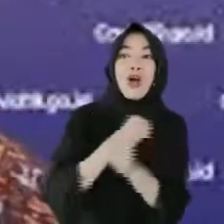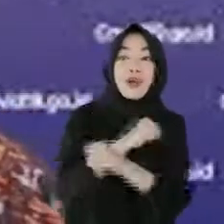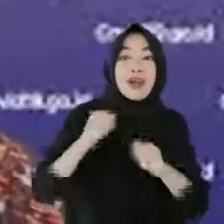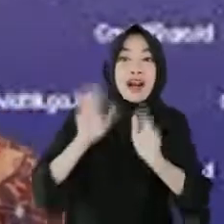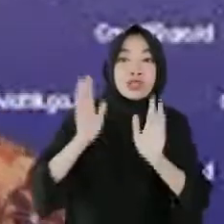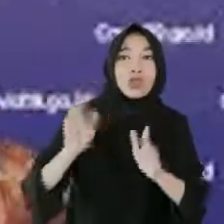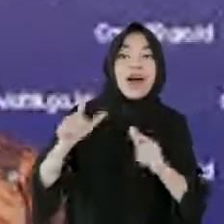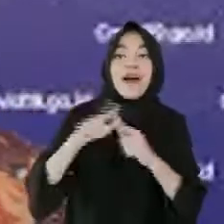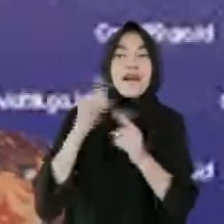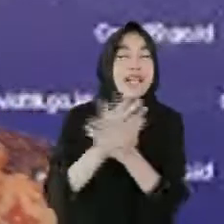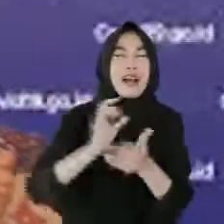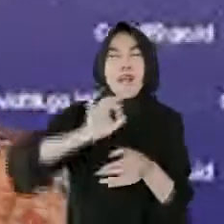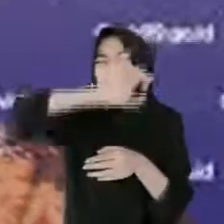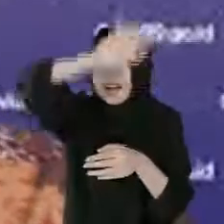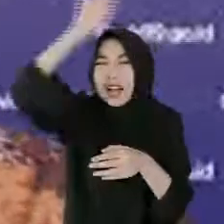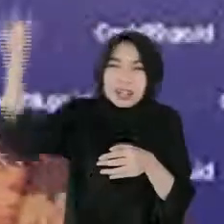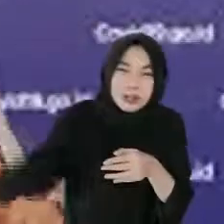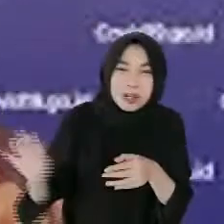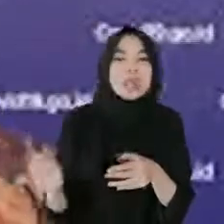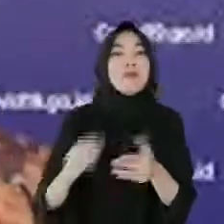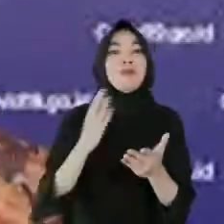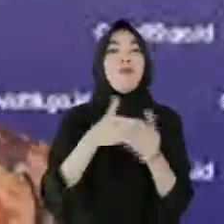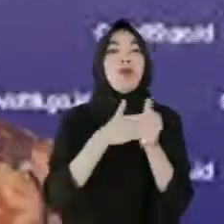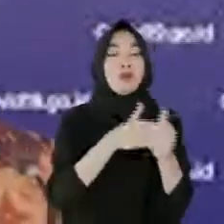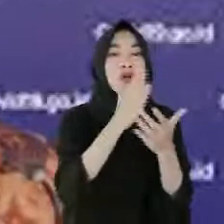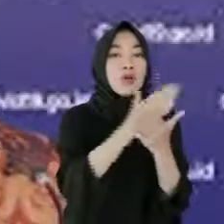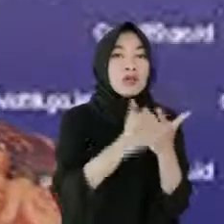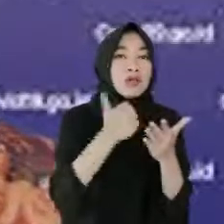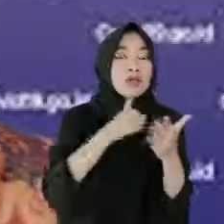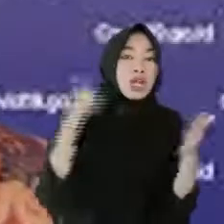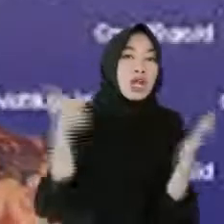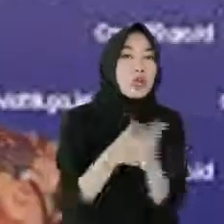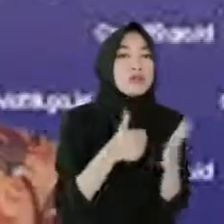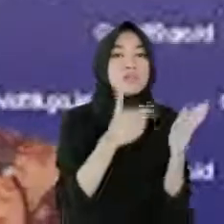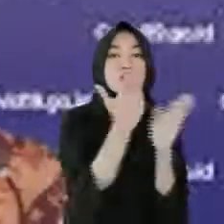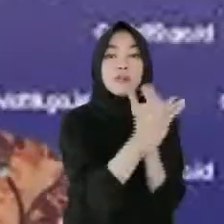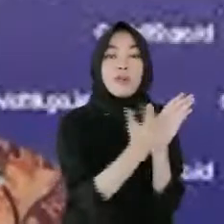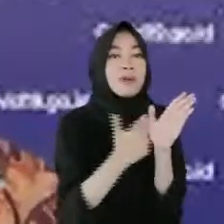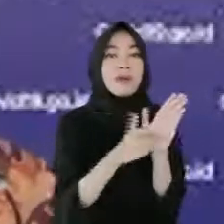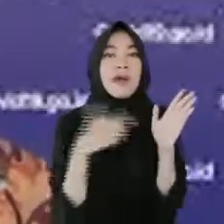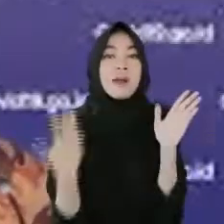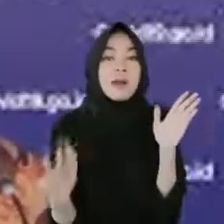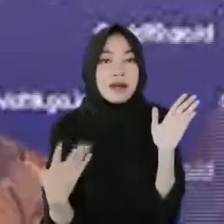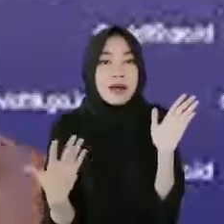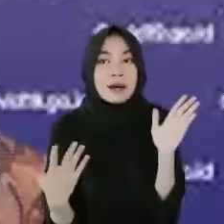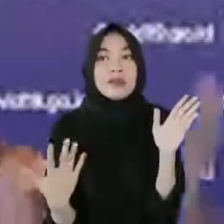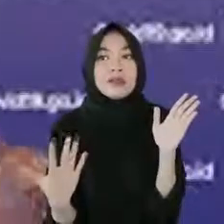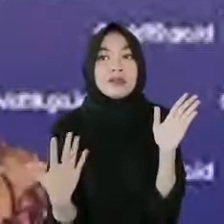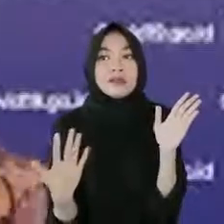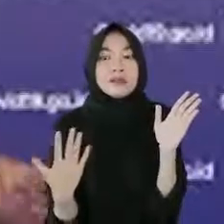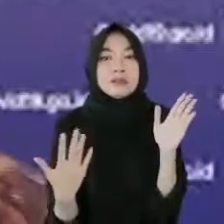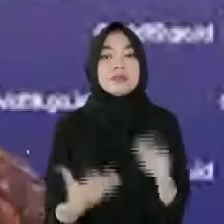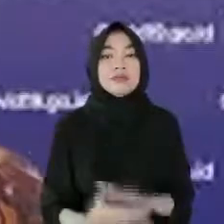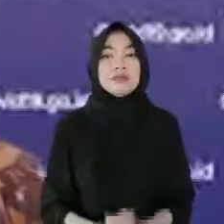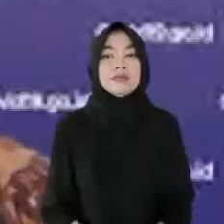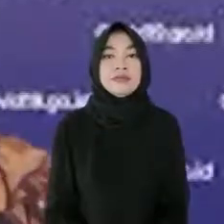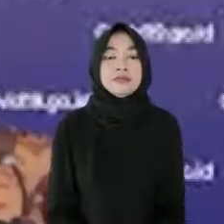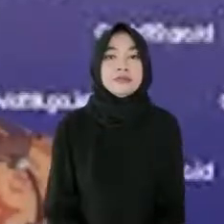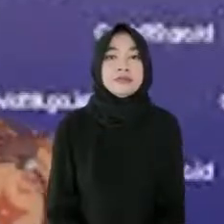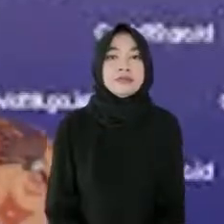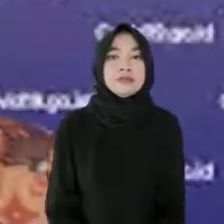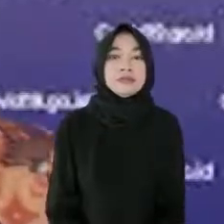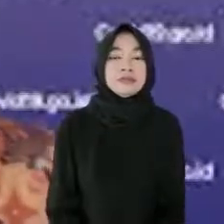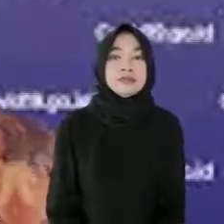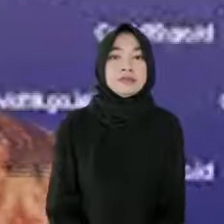macam event ini Kan perlu effort yang luar biasa ya Pak Soni ya karena di tengah-tengah ini saya agak menyimpang sedikit ya